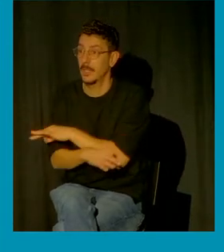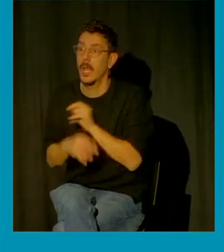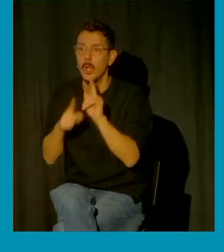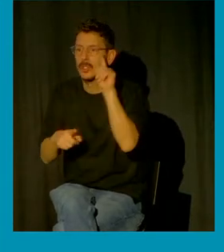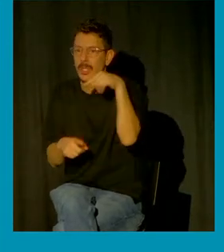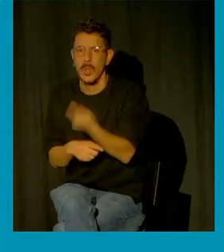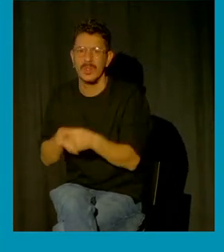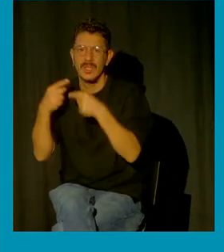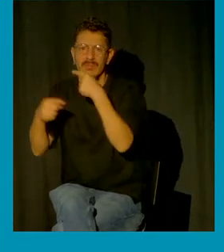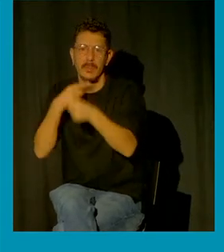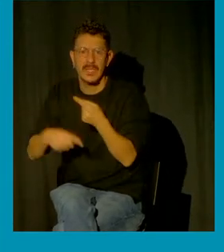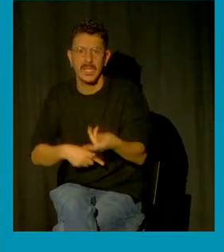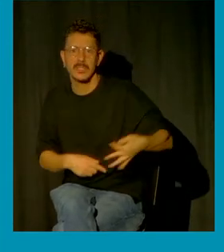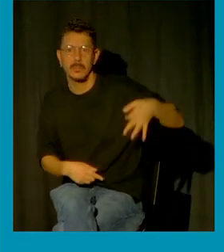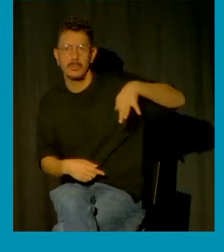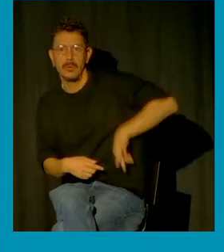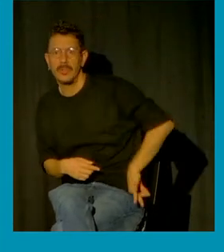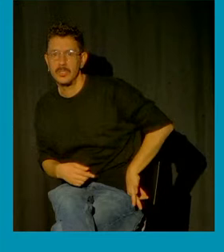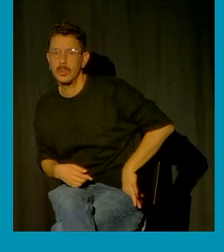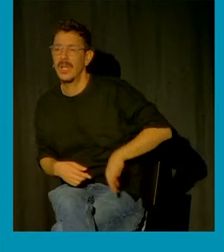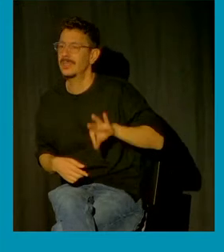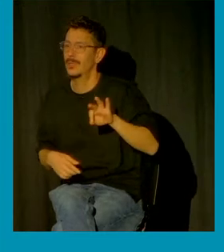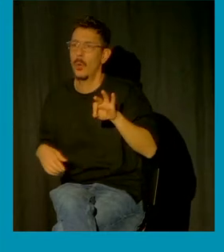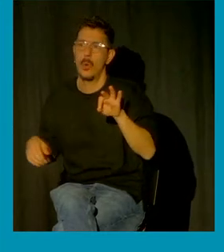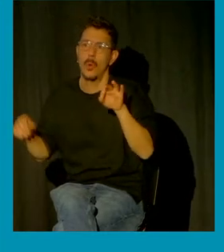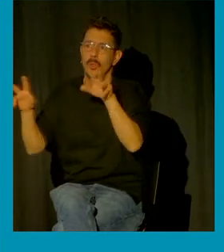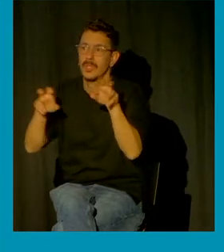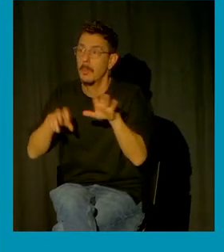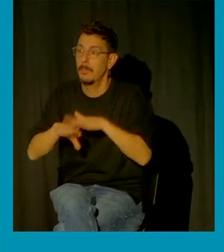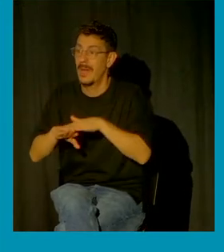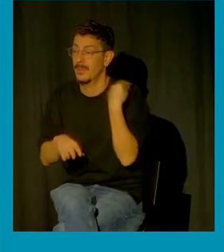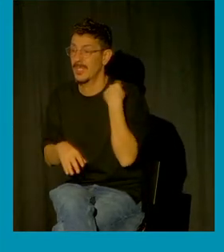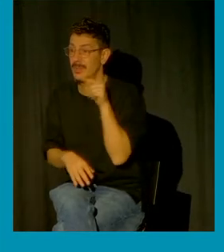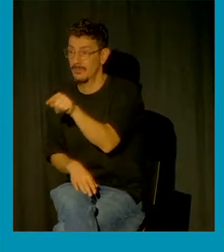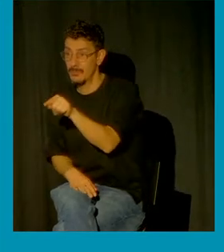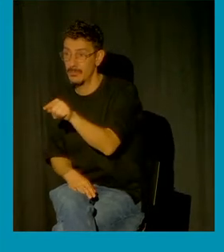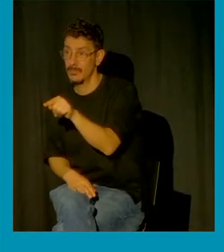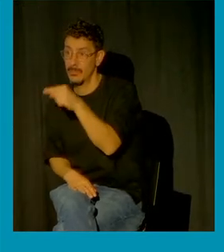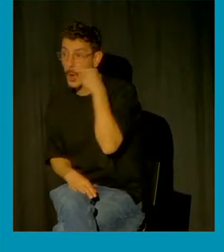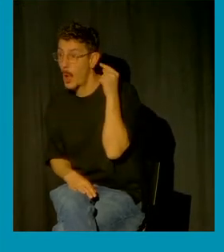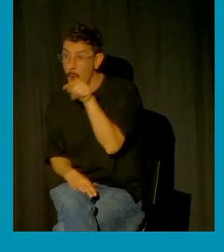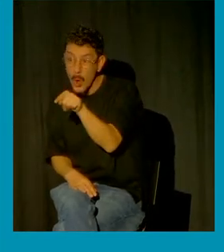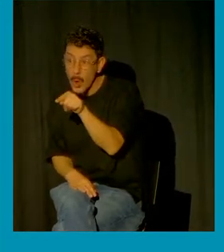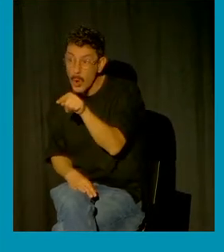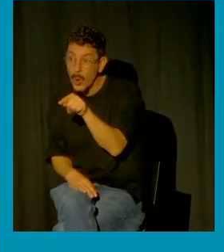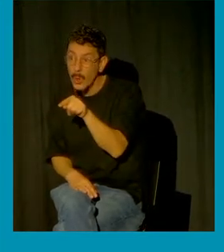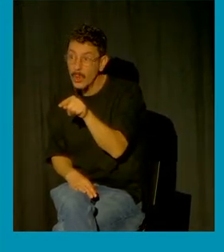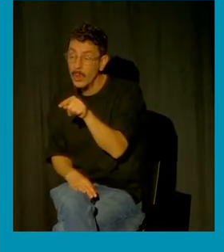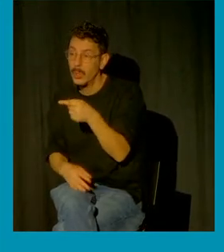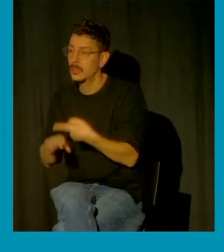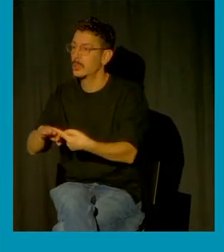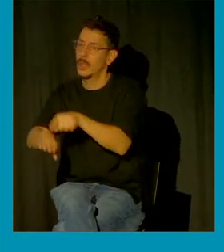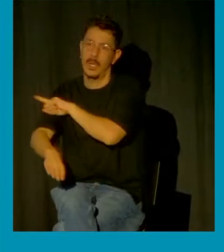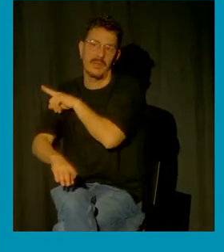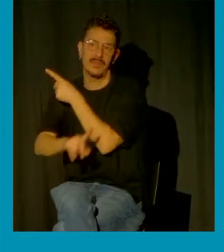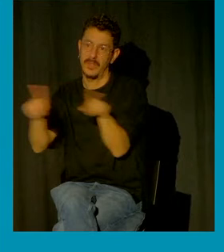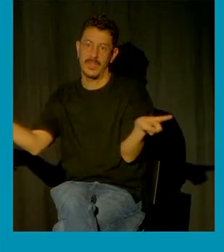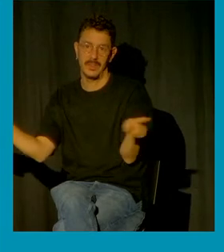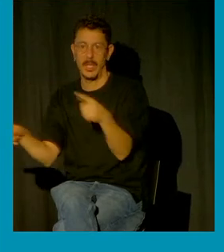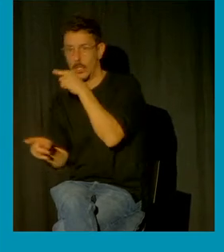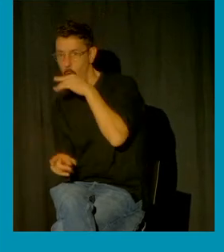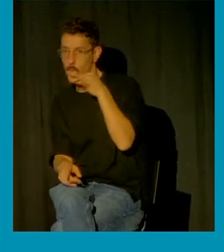professionals i de tot ordre per aquest noi i per aquesta noia seran radicalment diferents